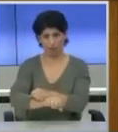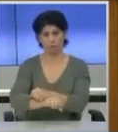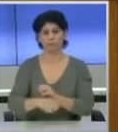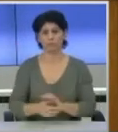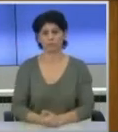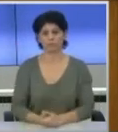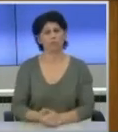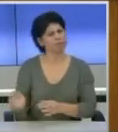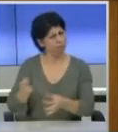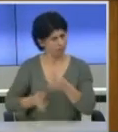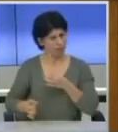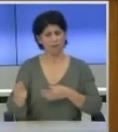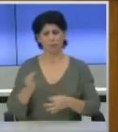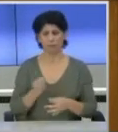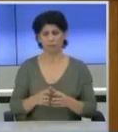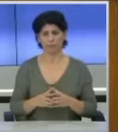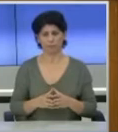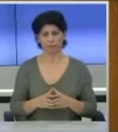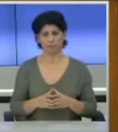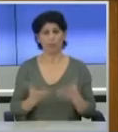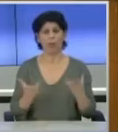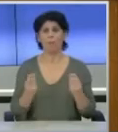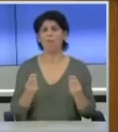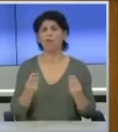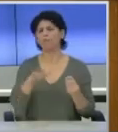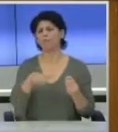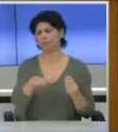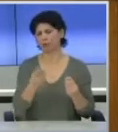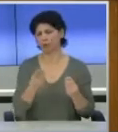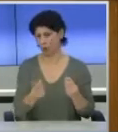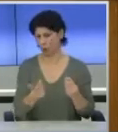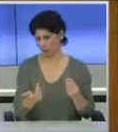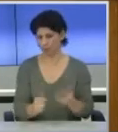οποία αναφερθήκατε με αρκετά απαξιωτικό τρόπο.